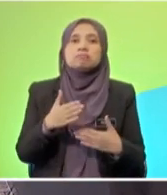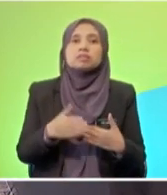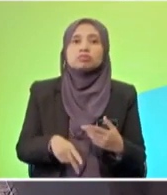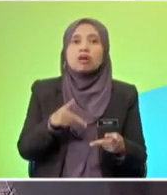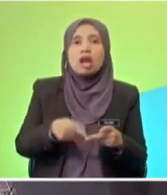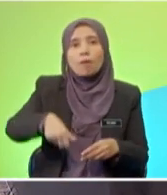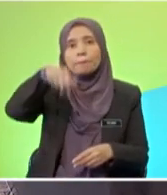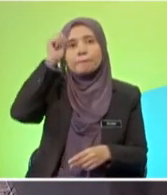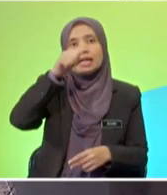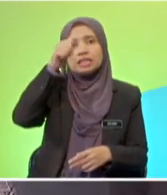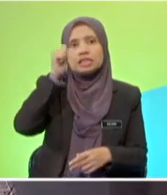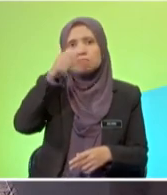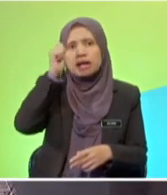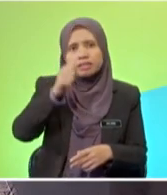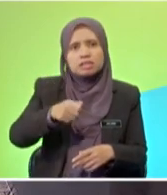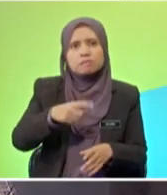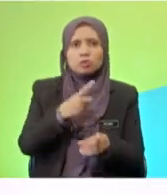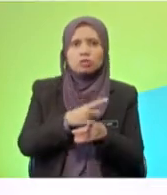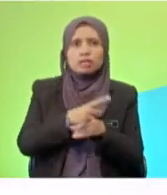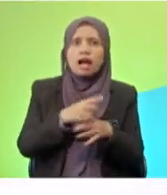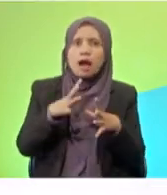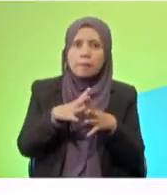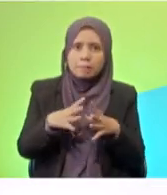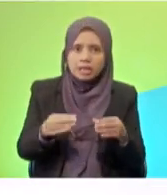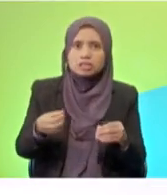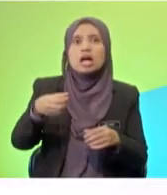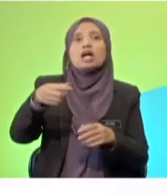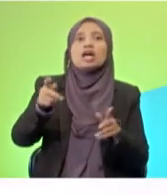mandi kalau mandi mandi betul-betul mandi siap